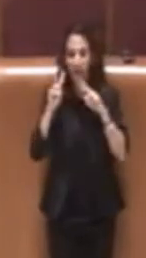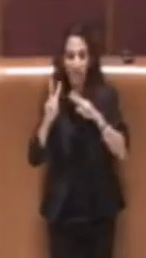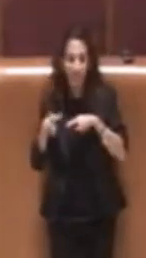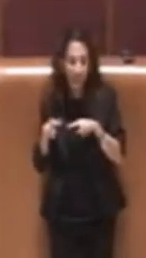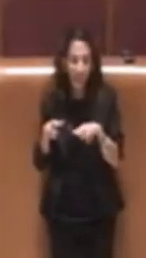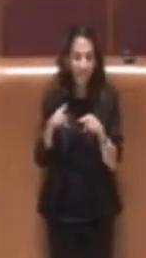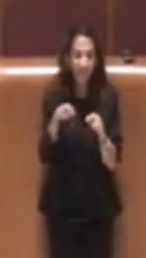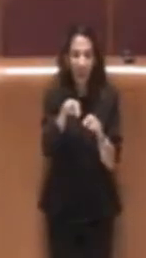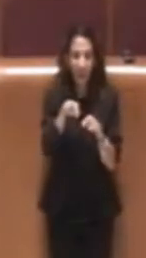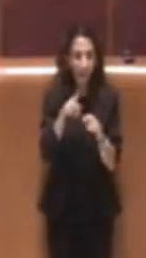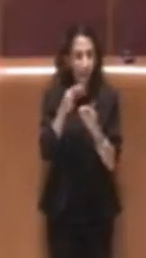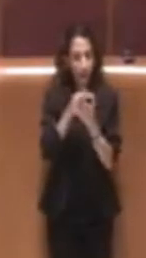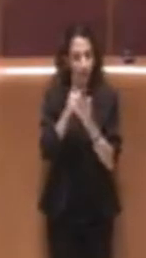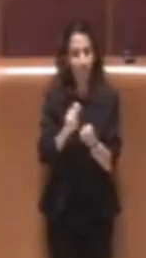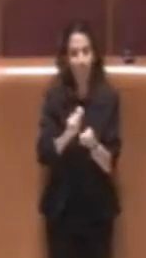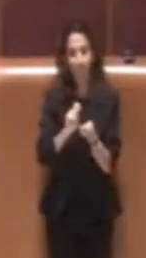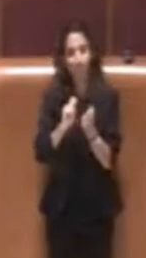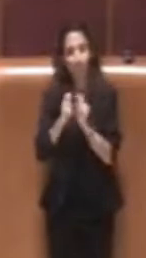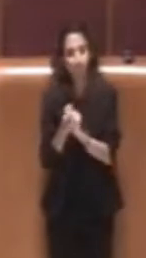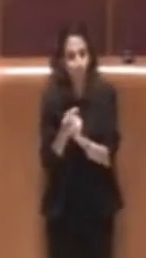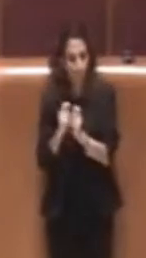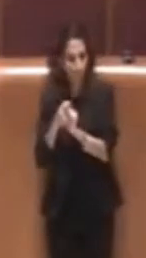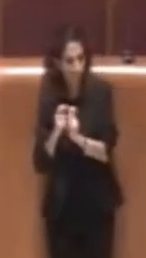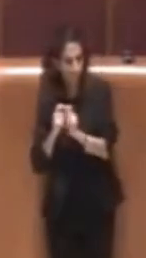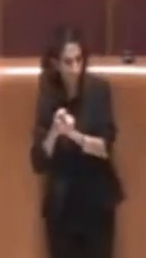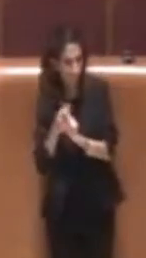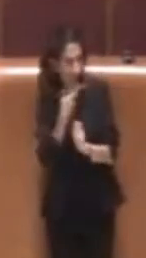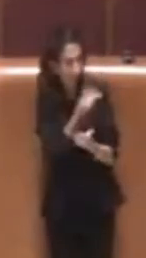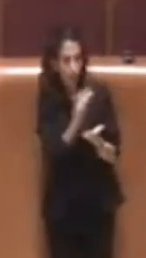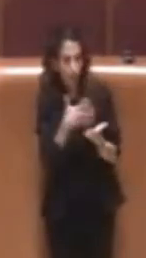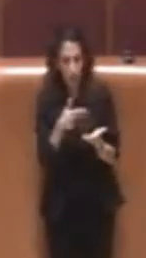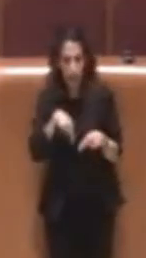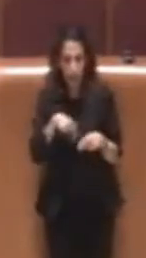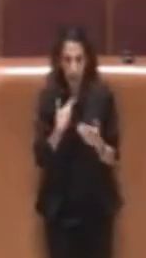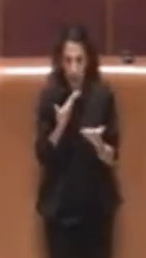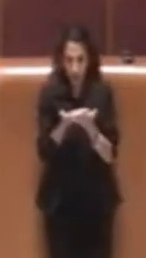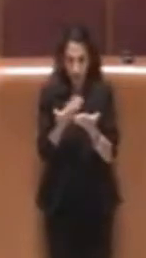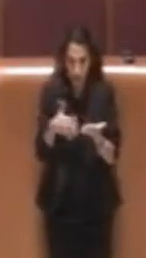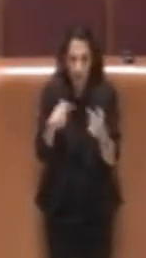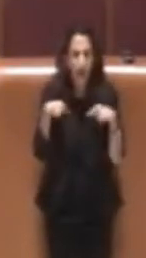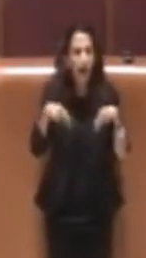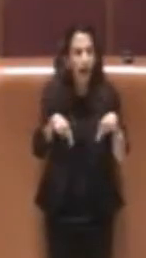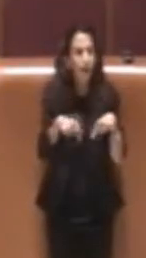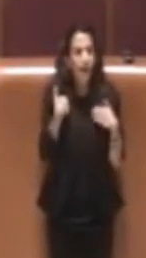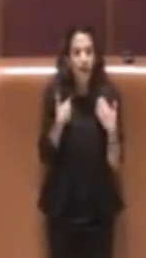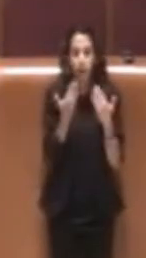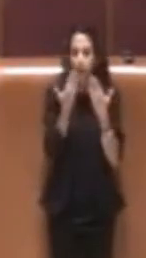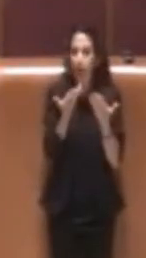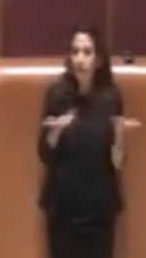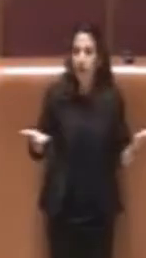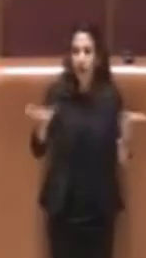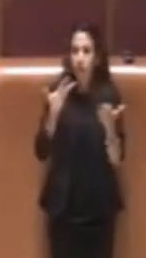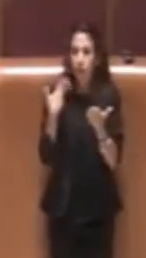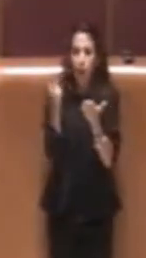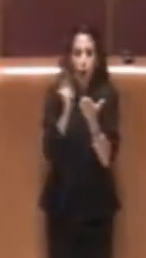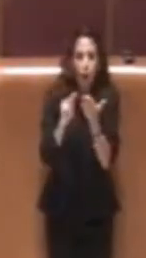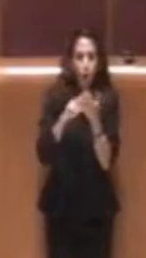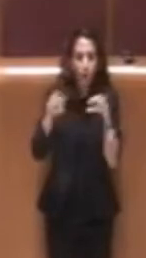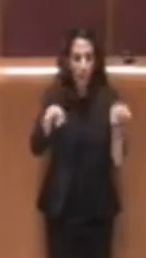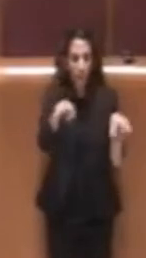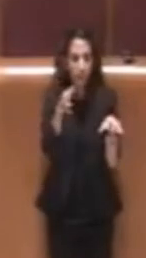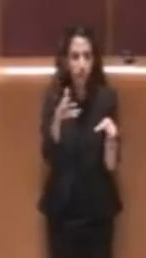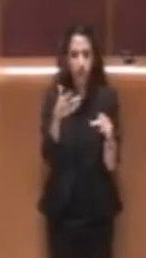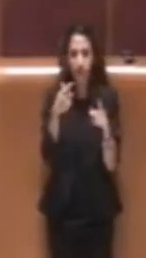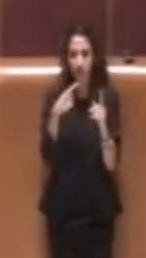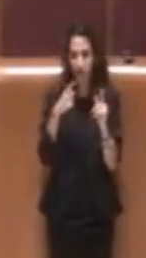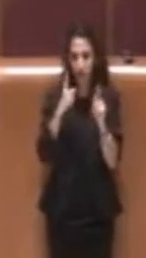alternative. Ecco, noi ci troviamo davanti comunque degli uffici che, rispetto a quanto determinato come